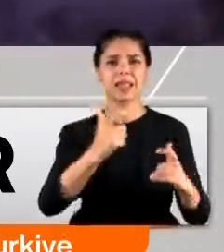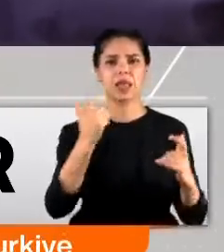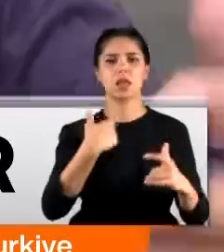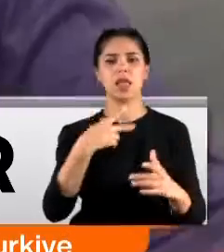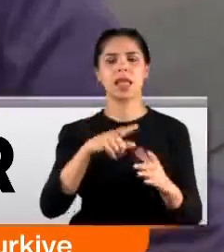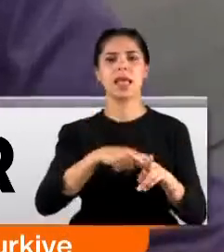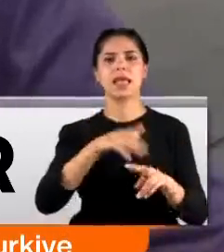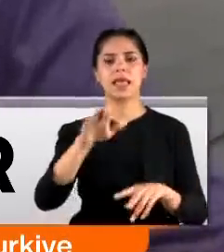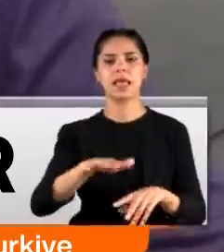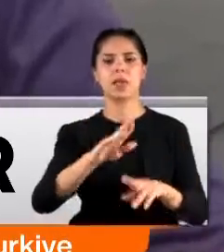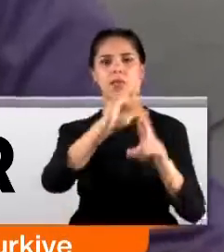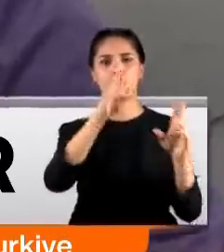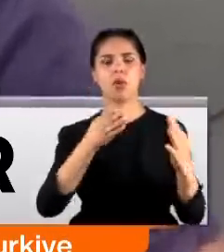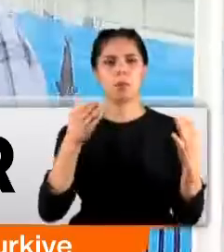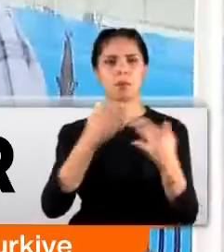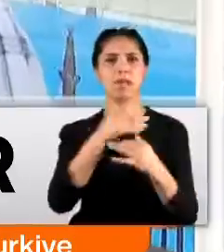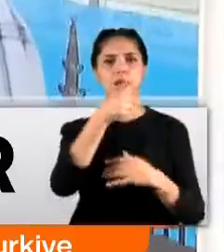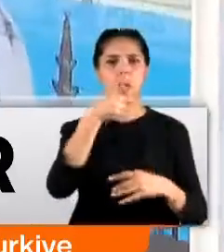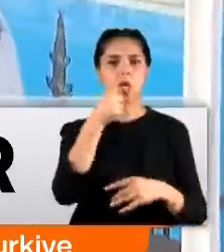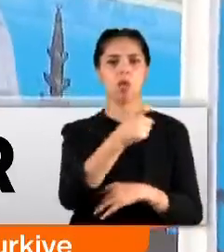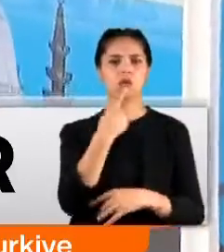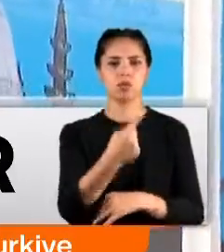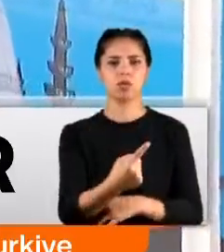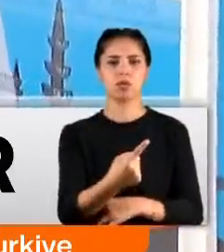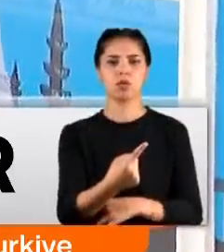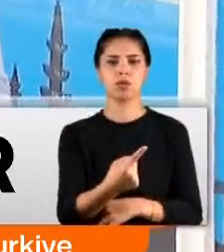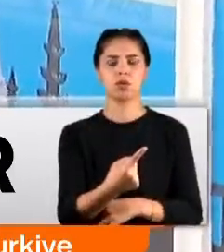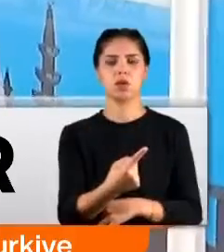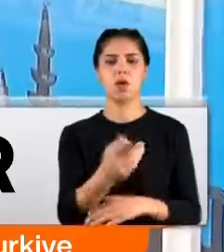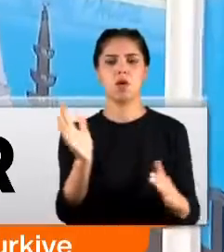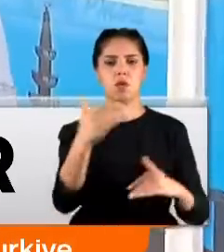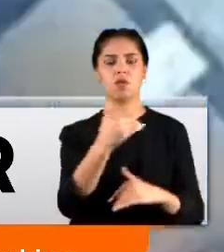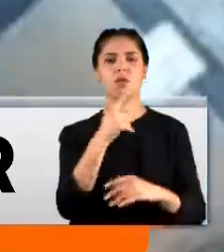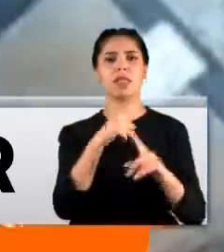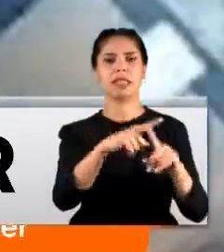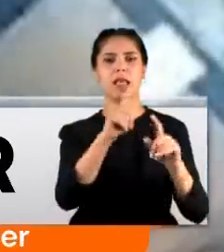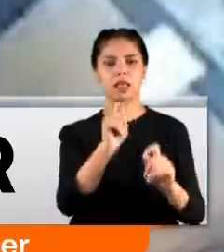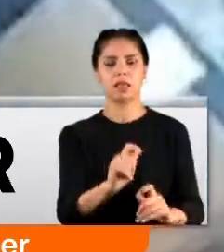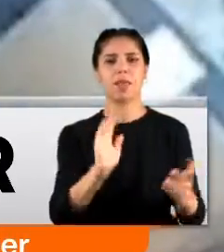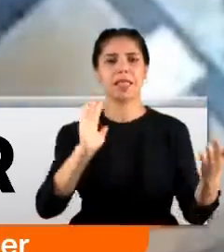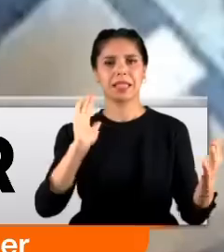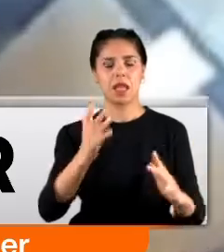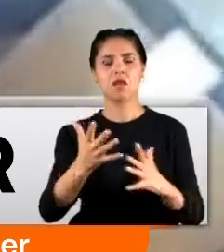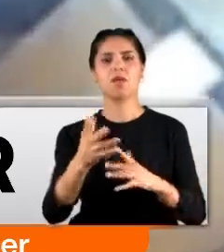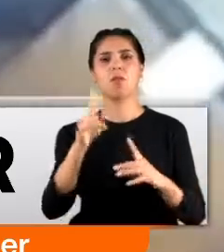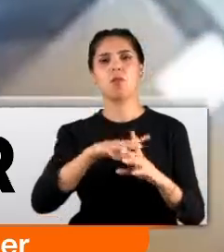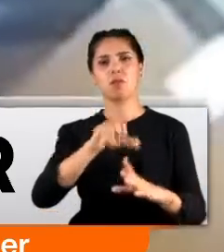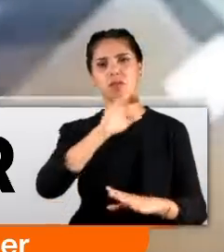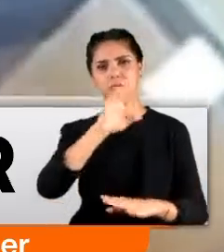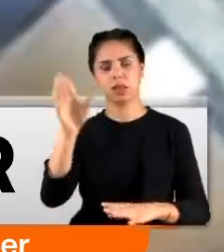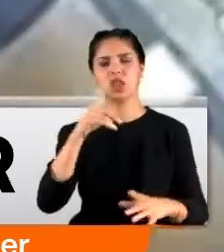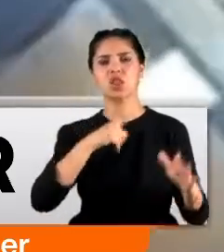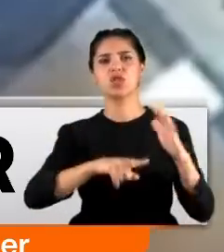dükkanını basıyorlar. Tehdit ediyorlar, seni öldüreceğim diyor. İçeriye Murat abimizin ofisine tehditle giriyor. Taraflar karakola gitti ama